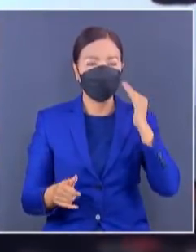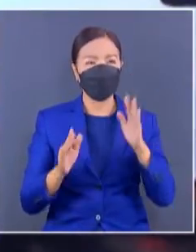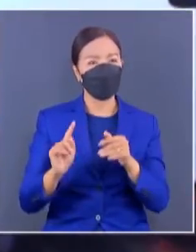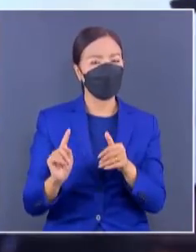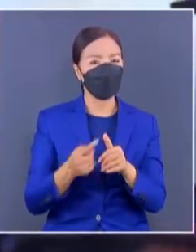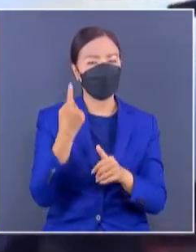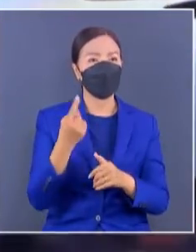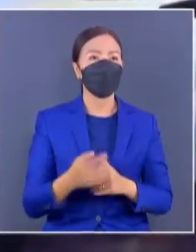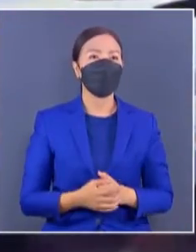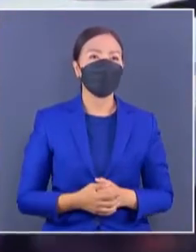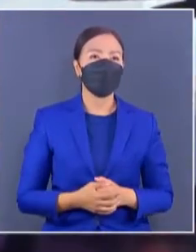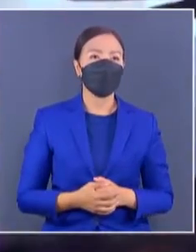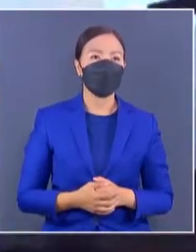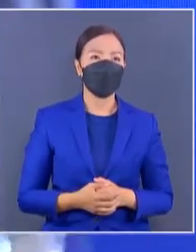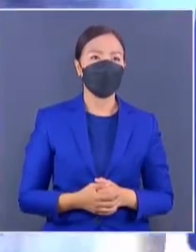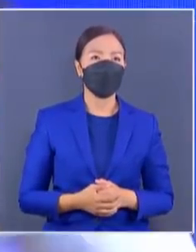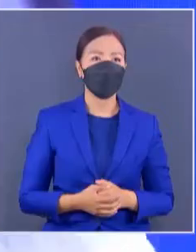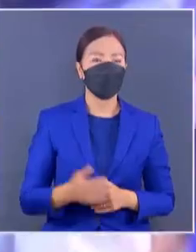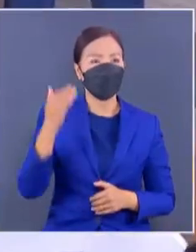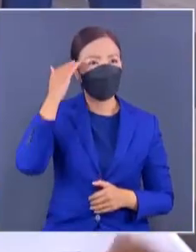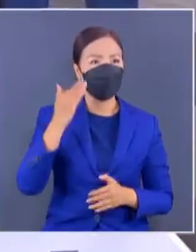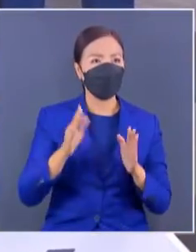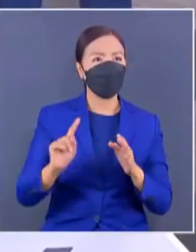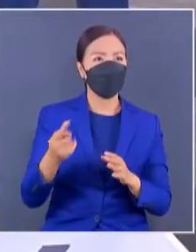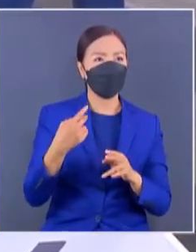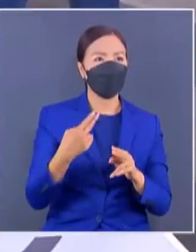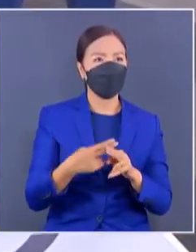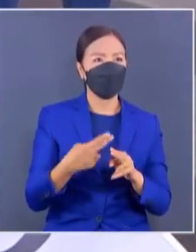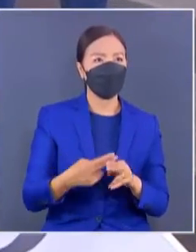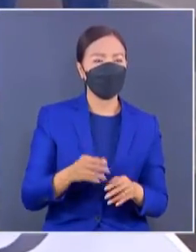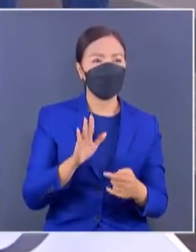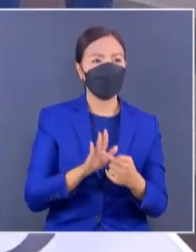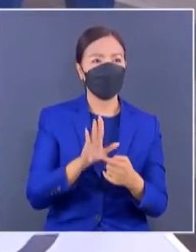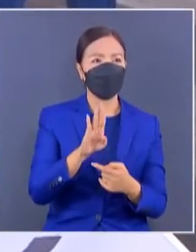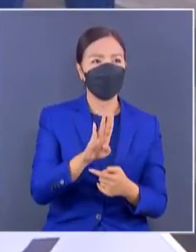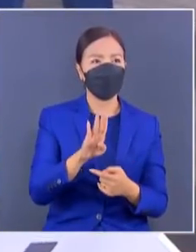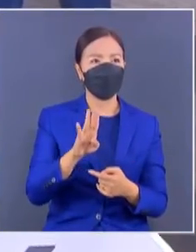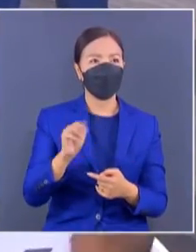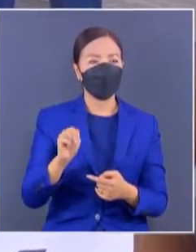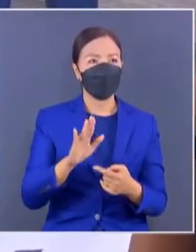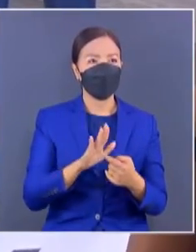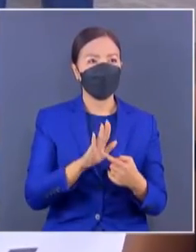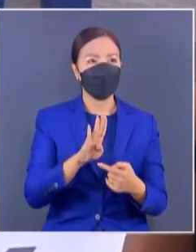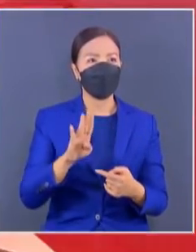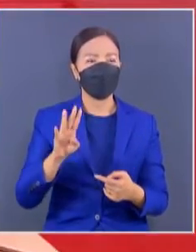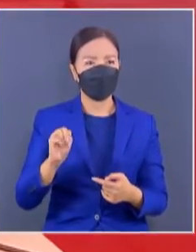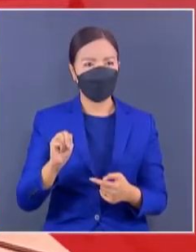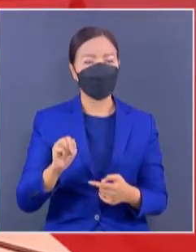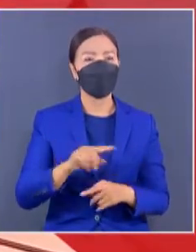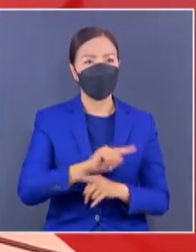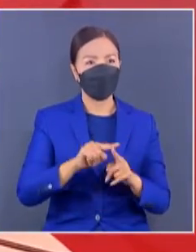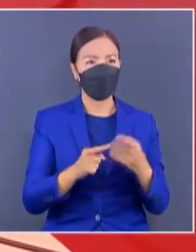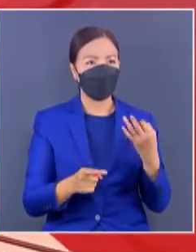อีกด้วยนะครับสำหรับคุณผู้ชมท่านใดที่สนใจครับสามารถสัมผัสและทดลองขับได้ในงานbig Motor saleในระหว่างวันที่